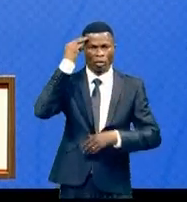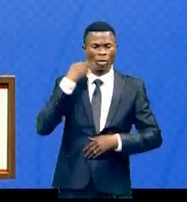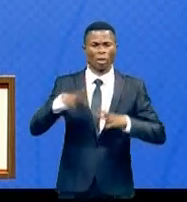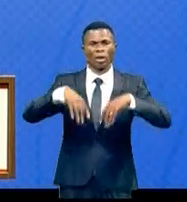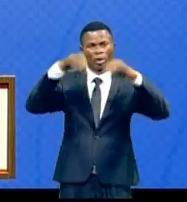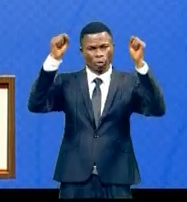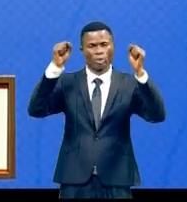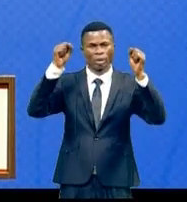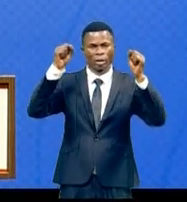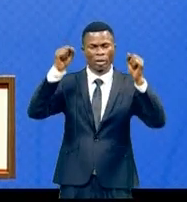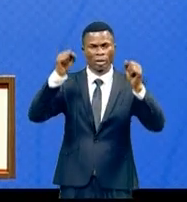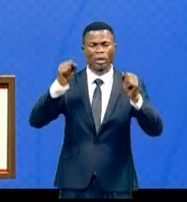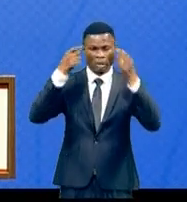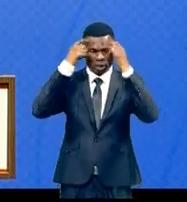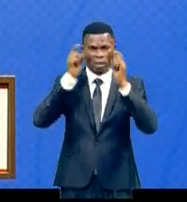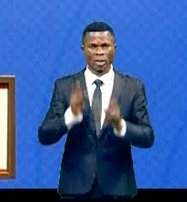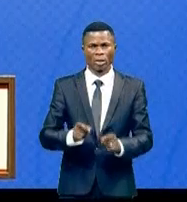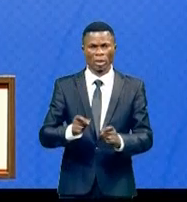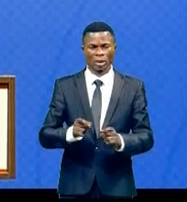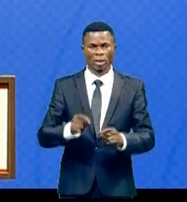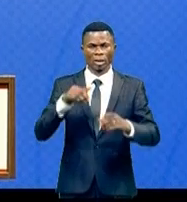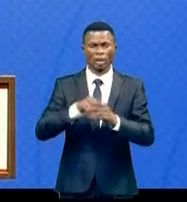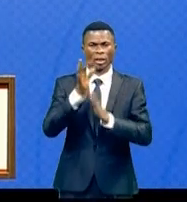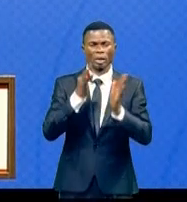adopté les relevés des décisions prises lors de sa